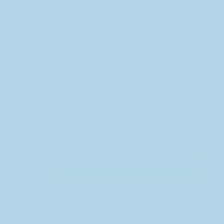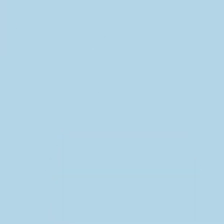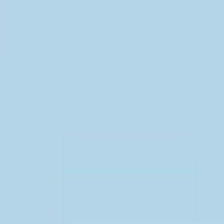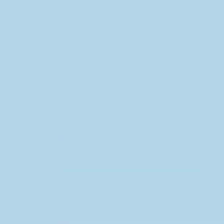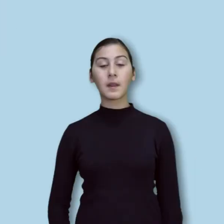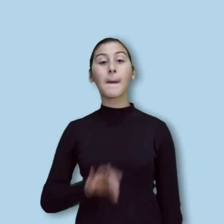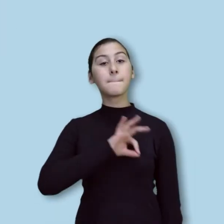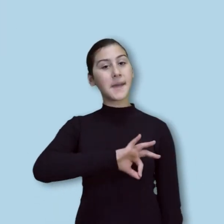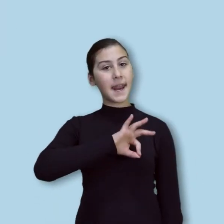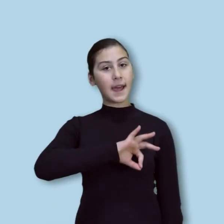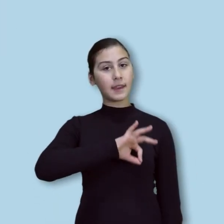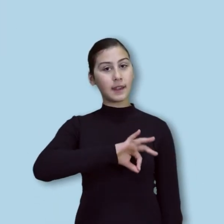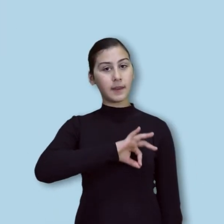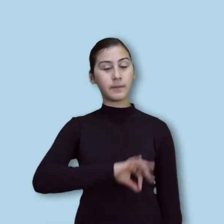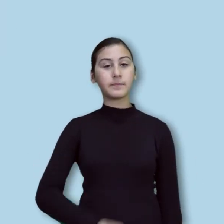პერანგი.